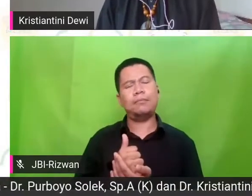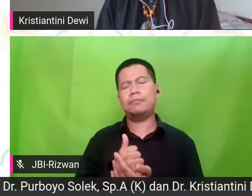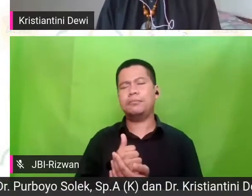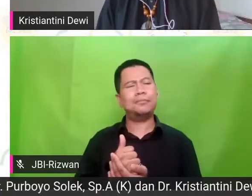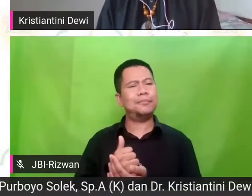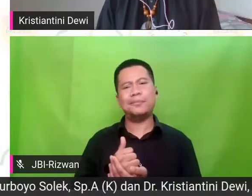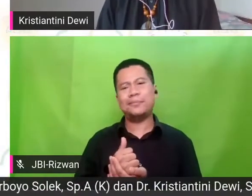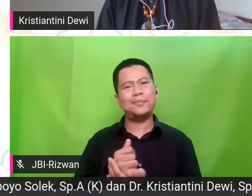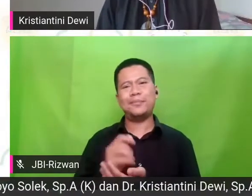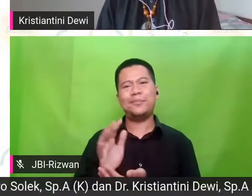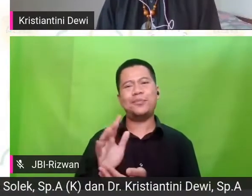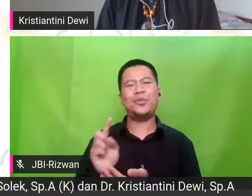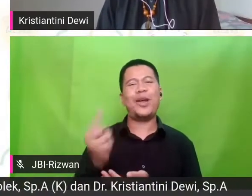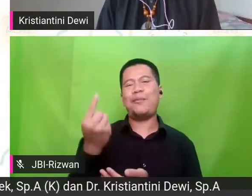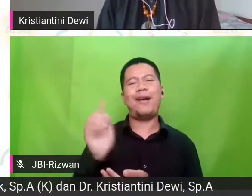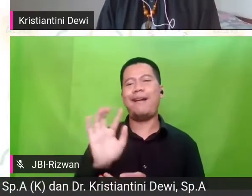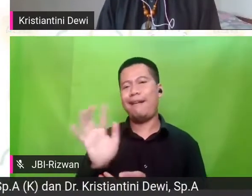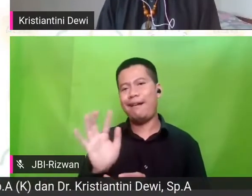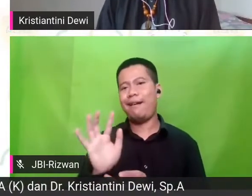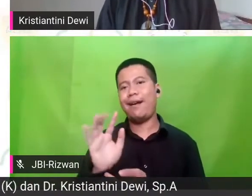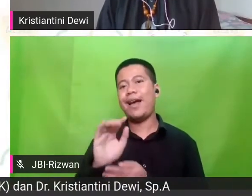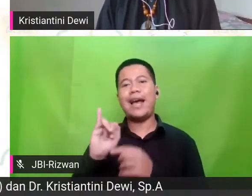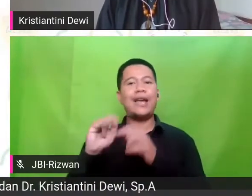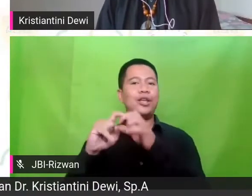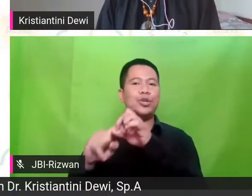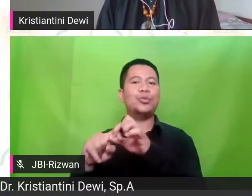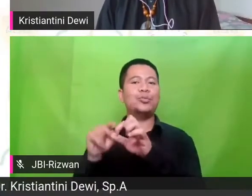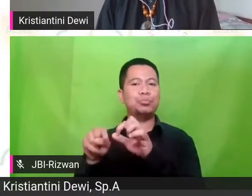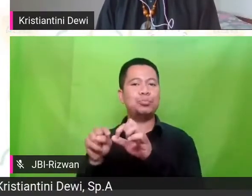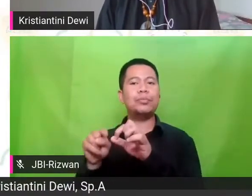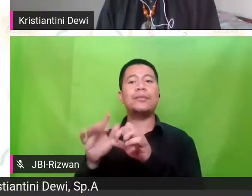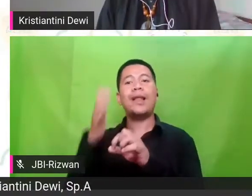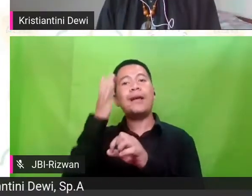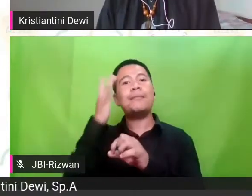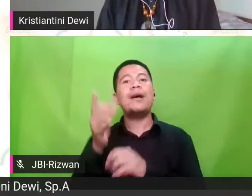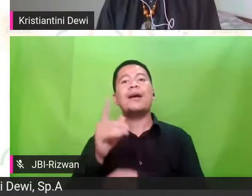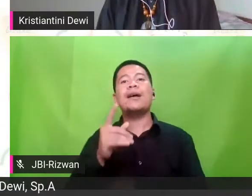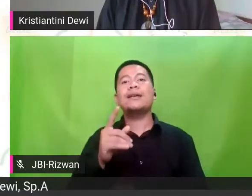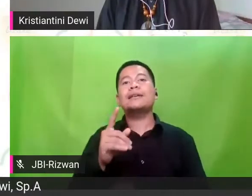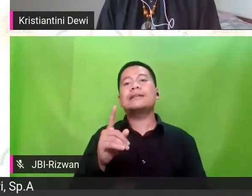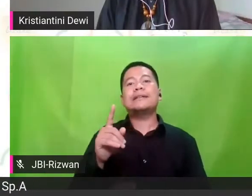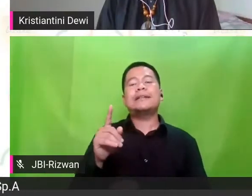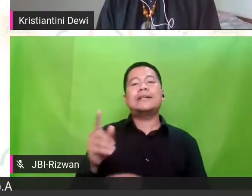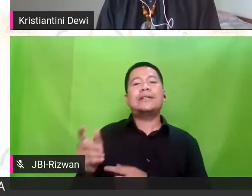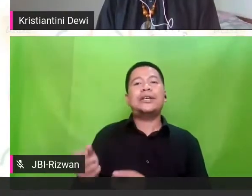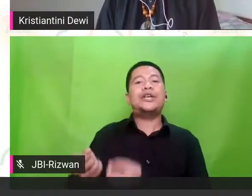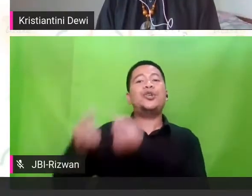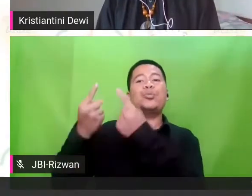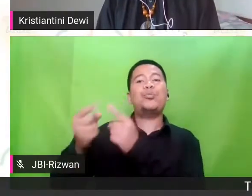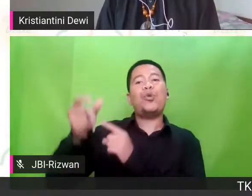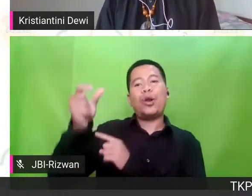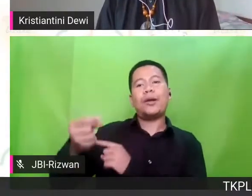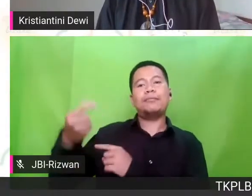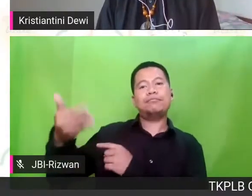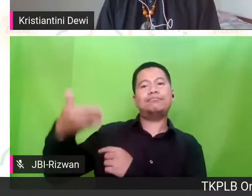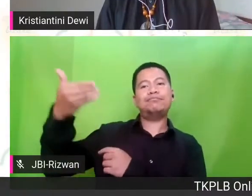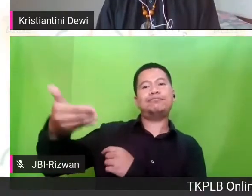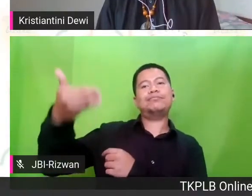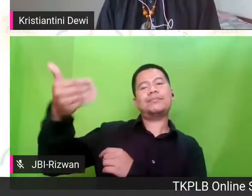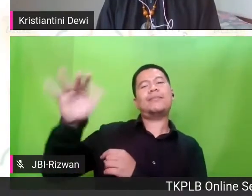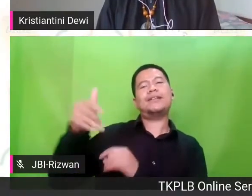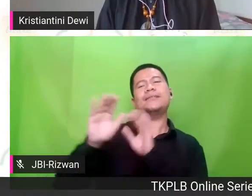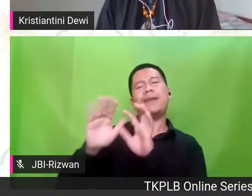paling utama IQ tersebut. Kenapa? Di dalam kehidupan seseorang masih banyak faktor lain